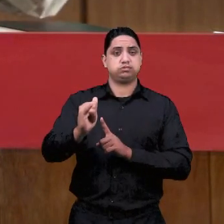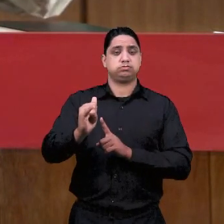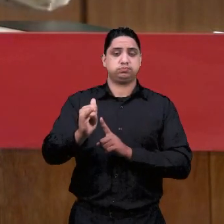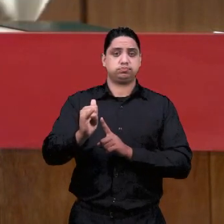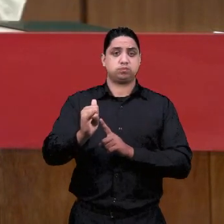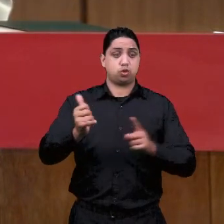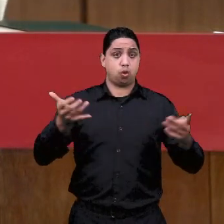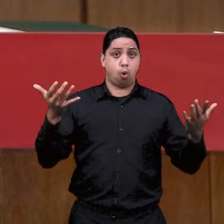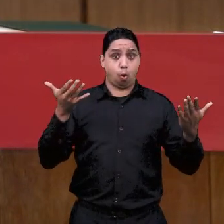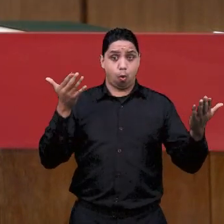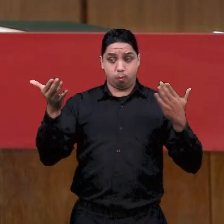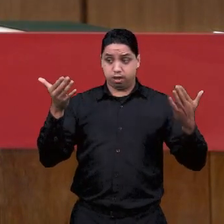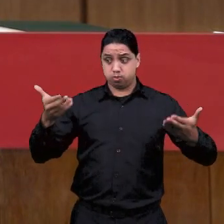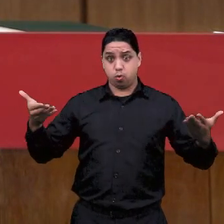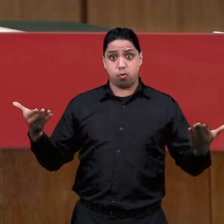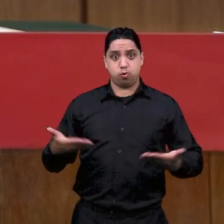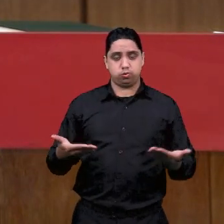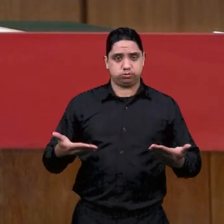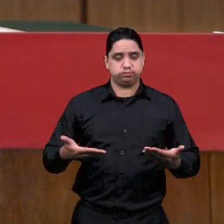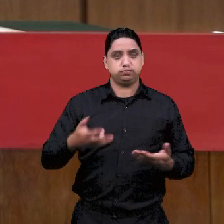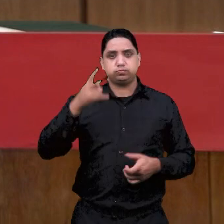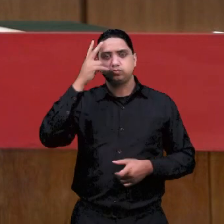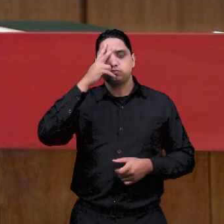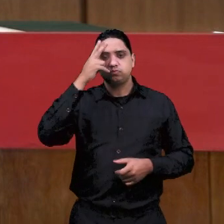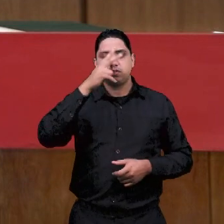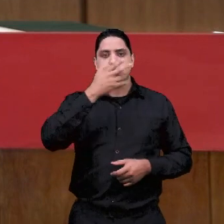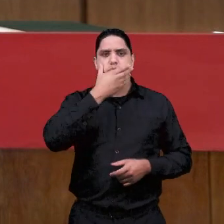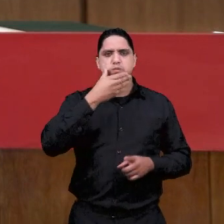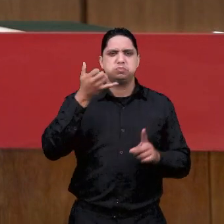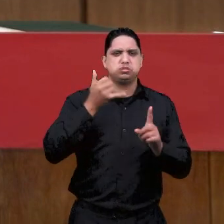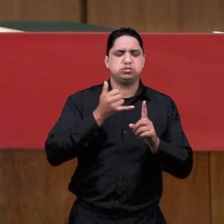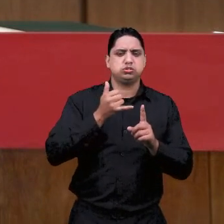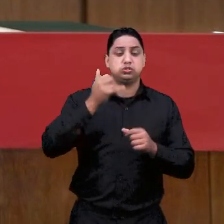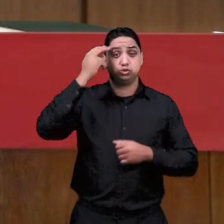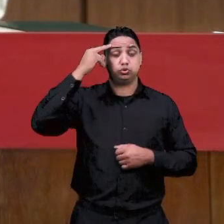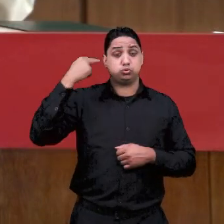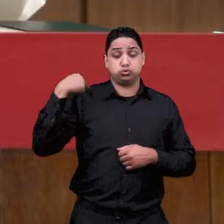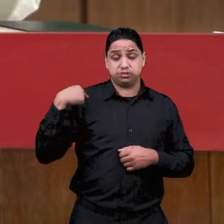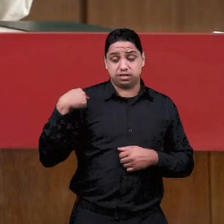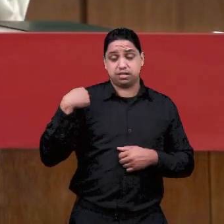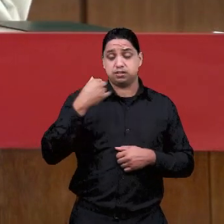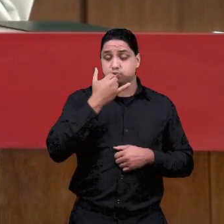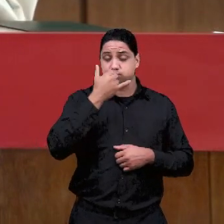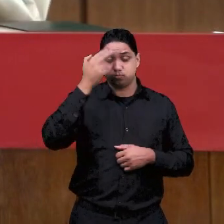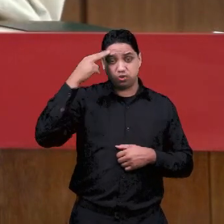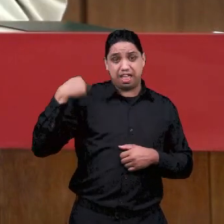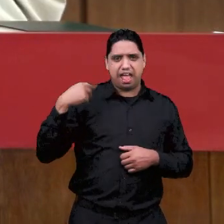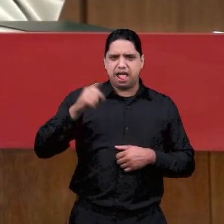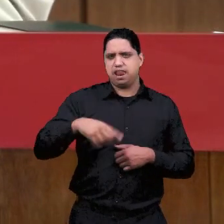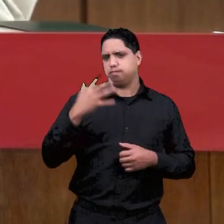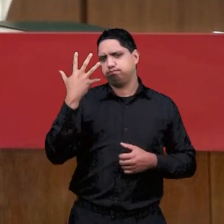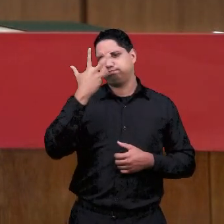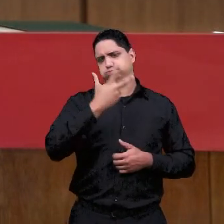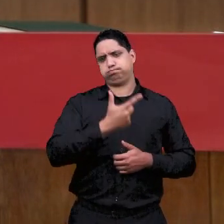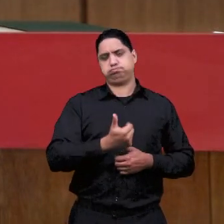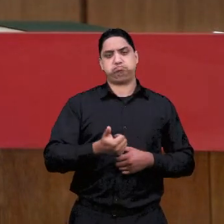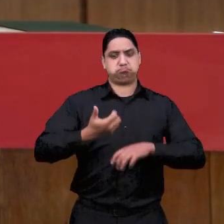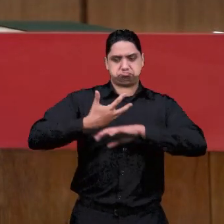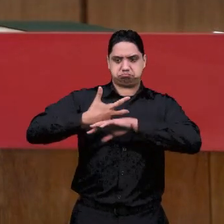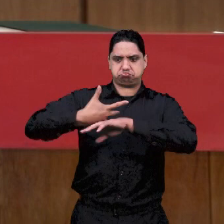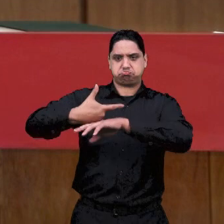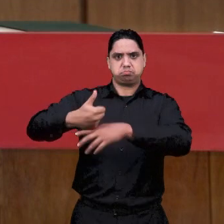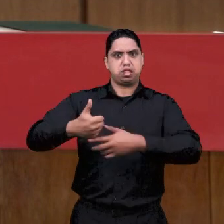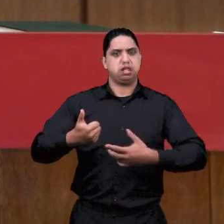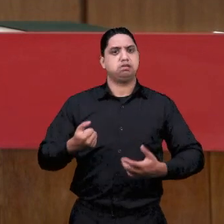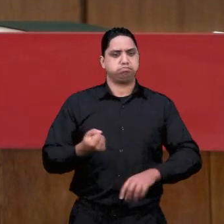jours. L'histoire de Joseph, elle est belle, elle nous attire, elle nous rend émus. Mais ce